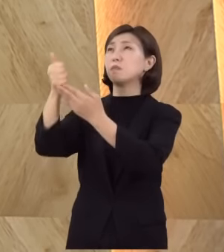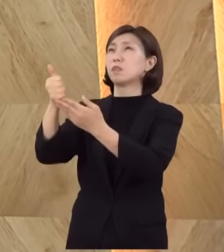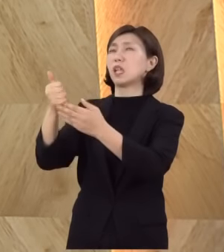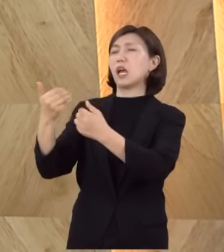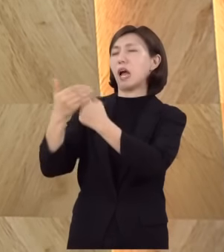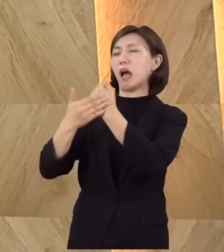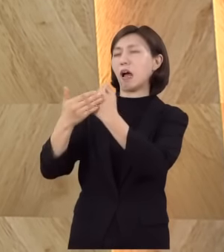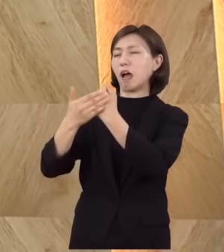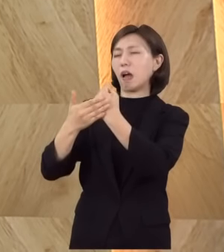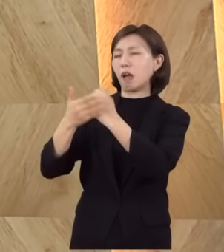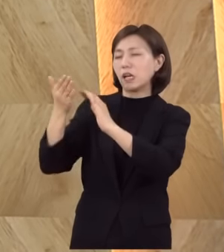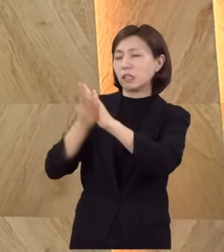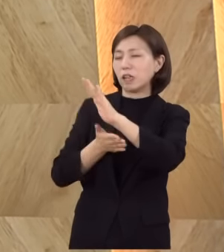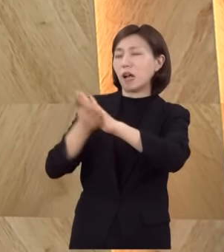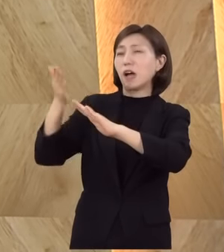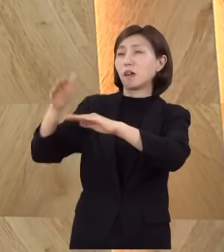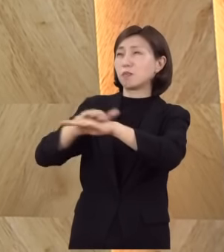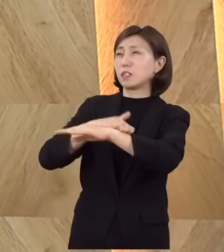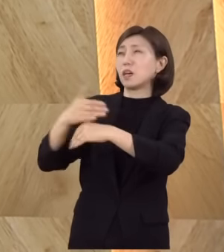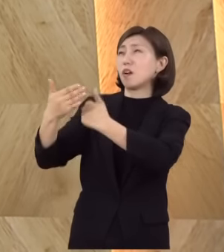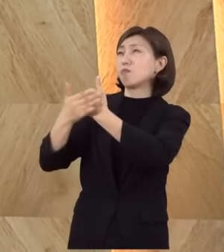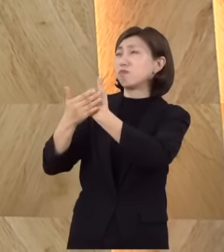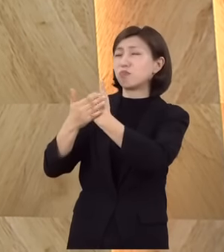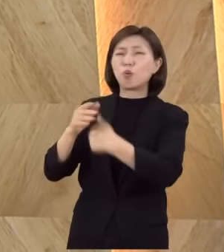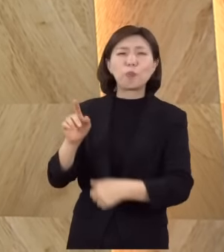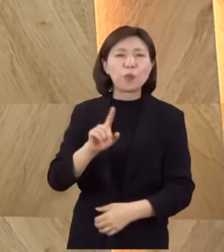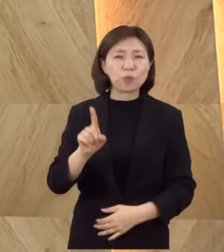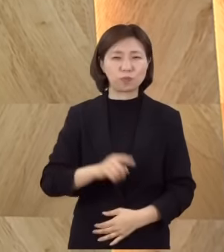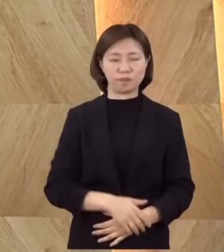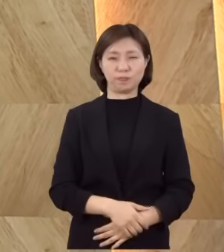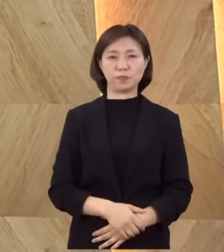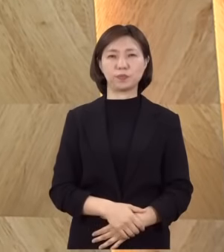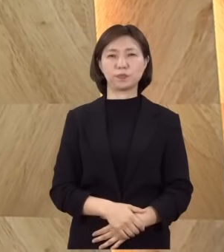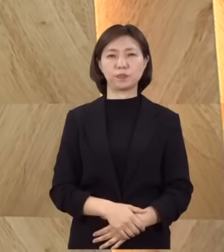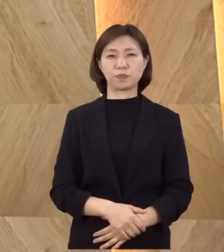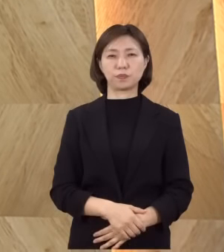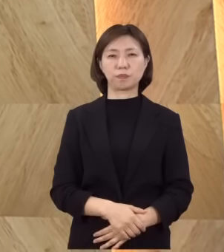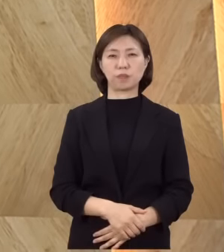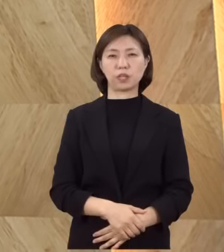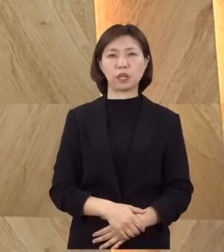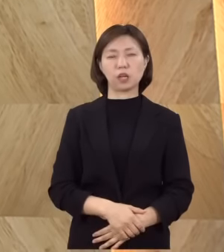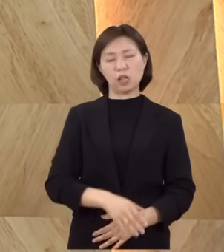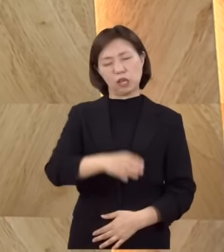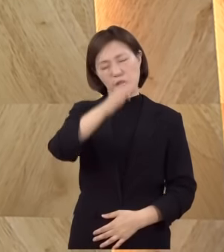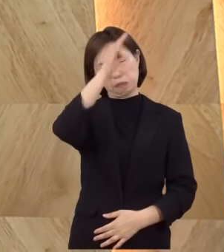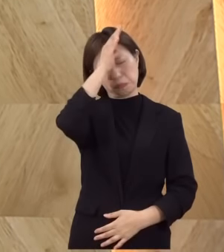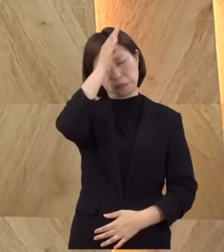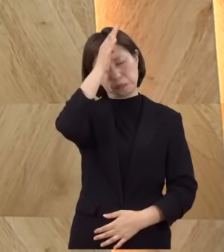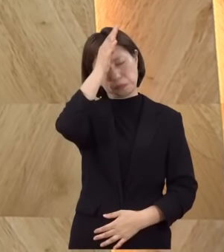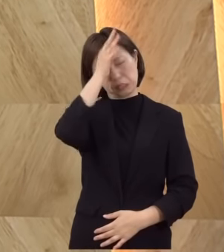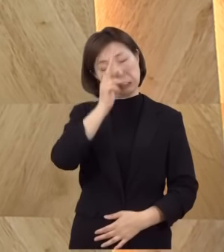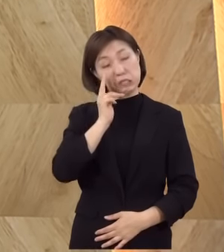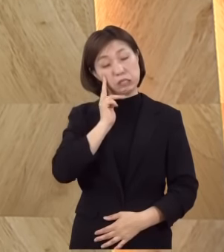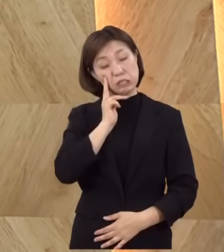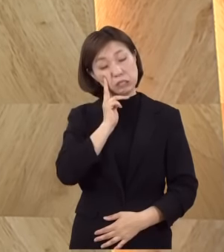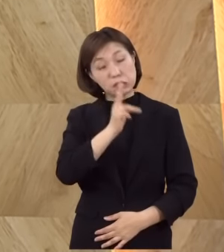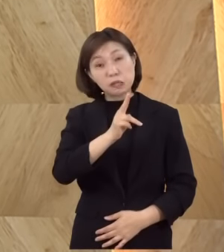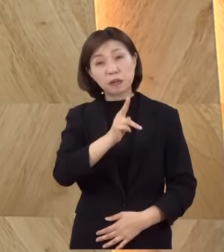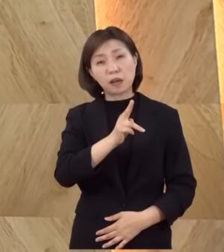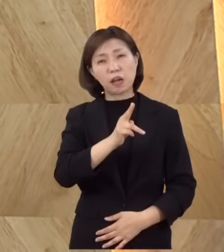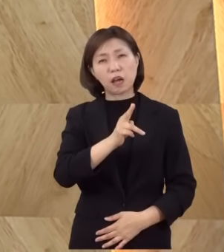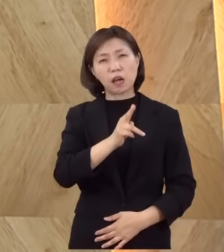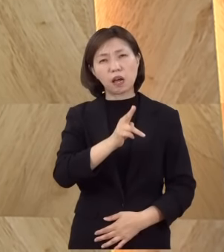피력을 받아 의지할 수 있겠어 그러니 질병이 위독할